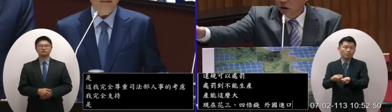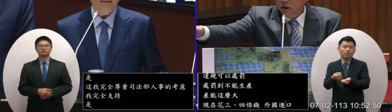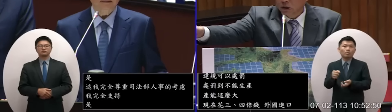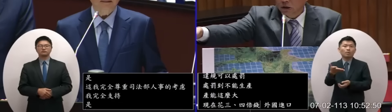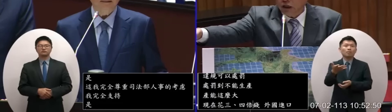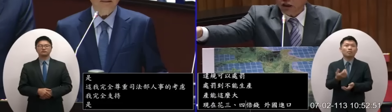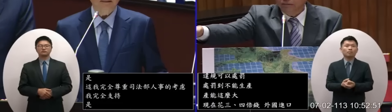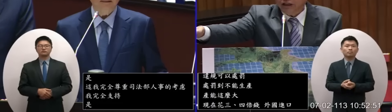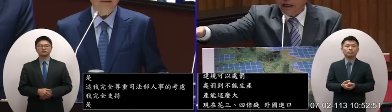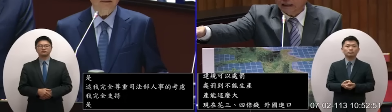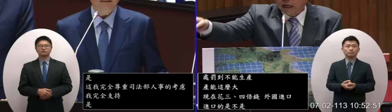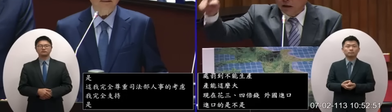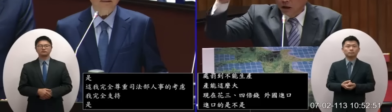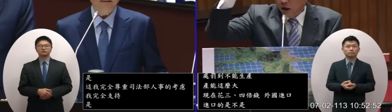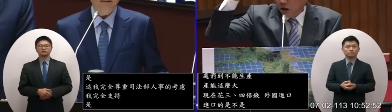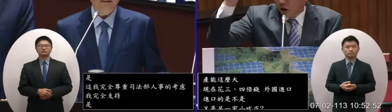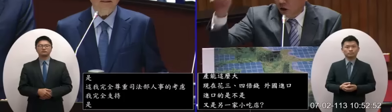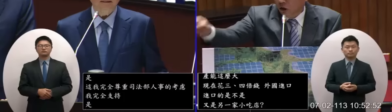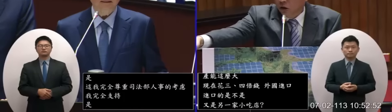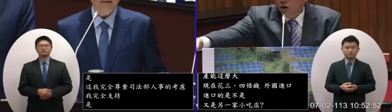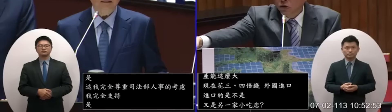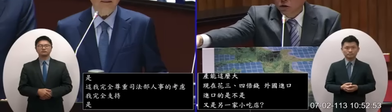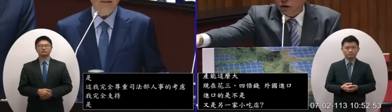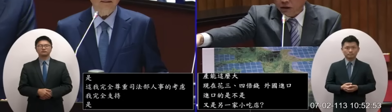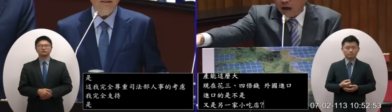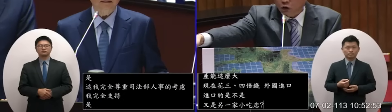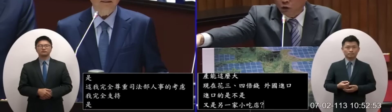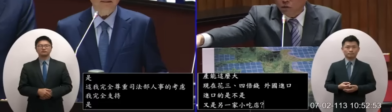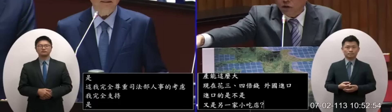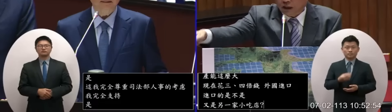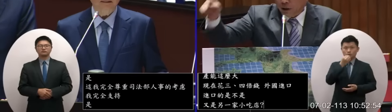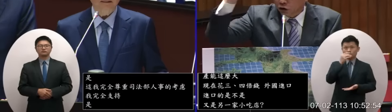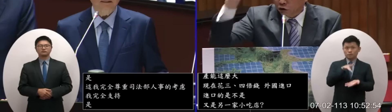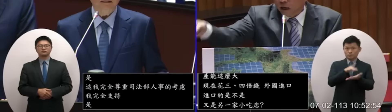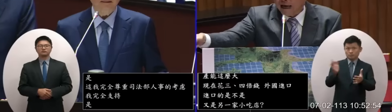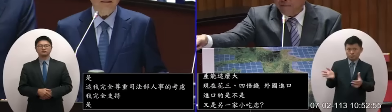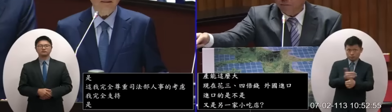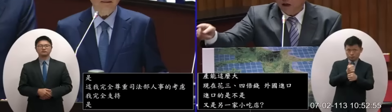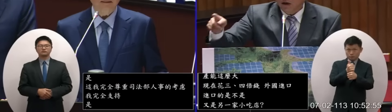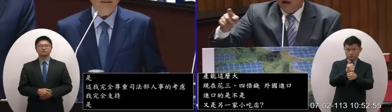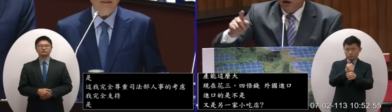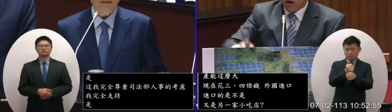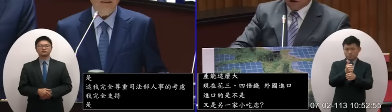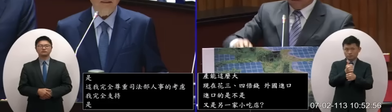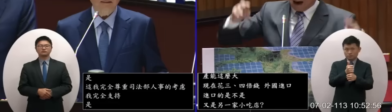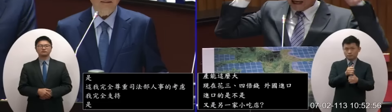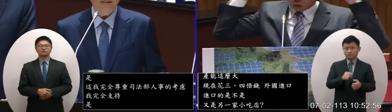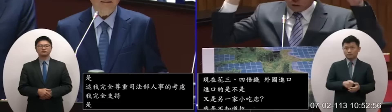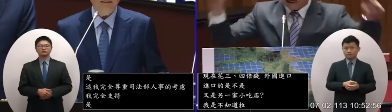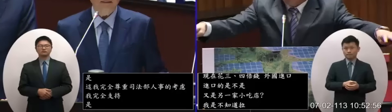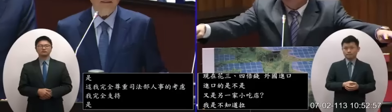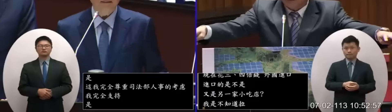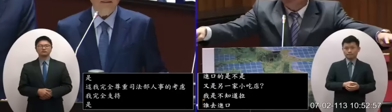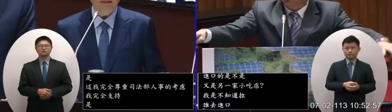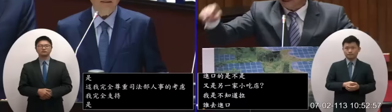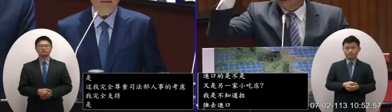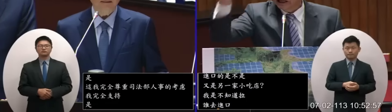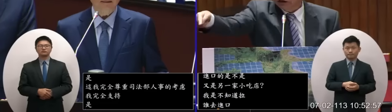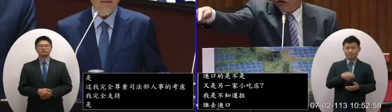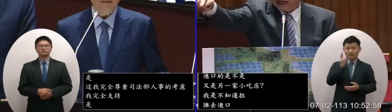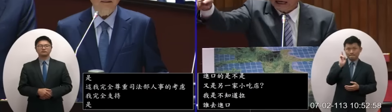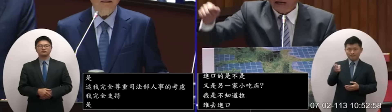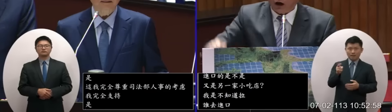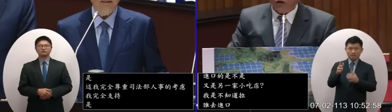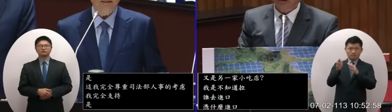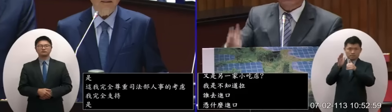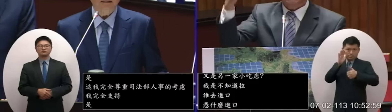你是不是会当食药署、食药署呢？派驻人员进驻，甲征收这间工厂，